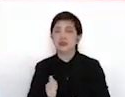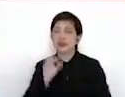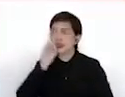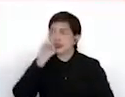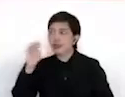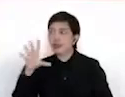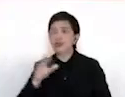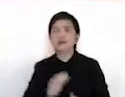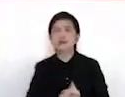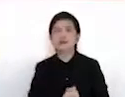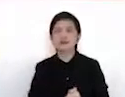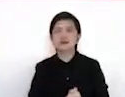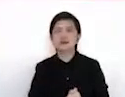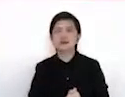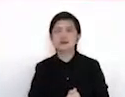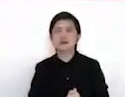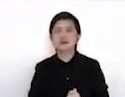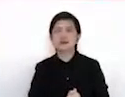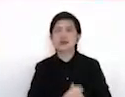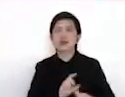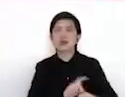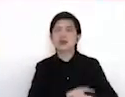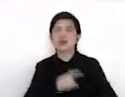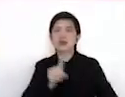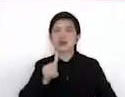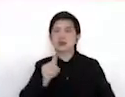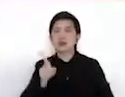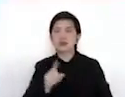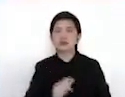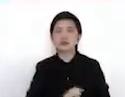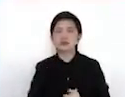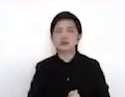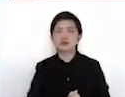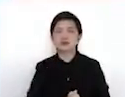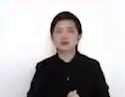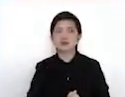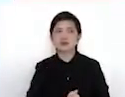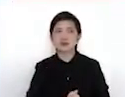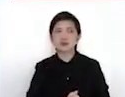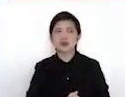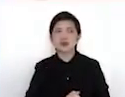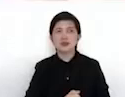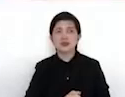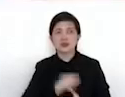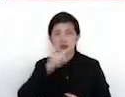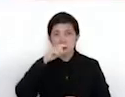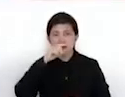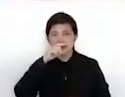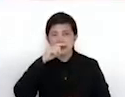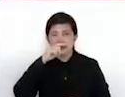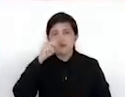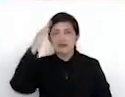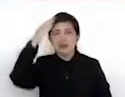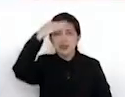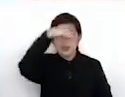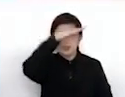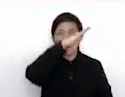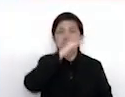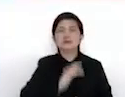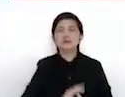Pasangan calon nomor S waktunya 1 menit Kang Emil eh boleh kami menanyakan